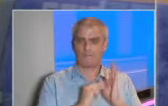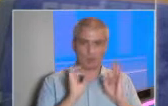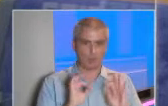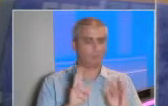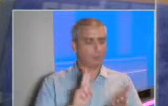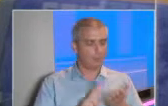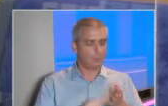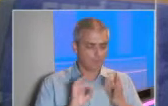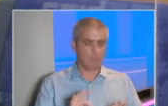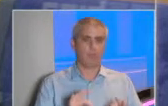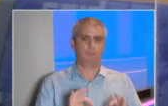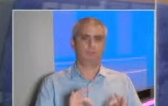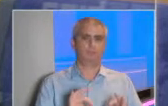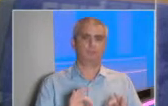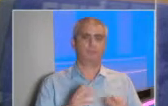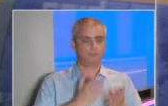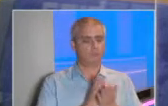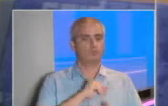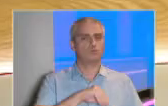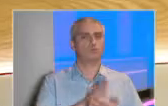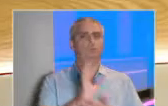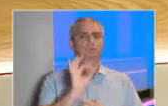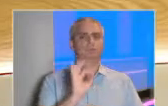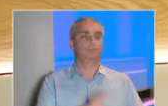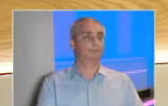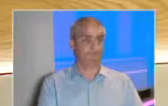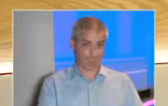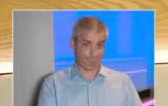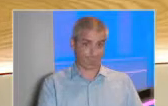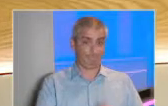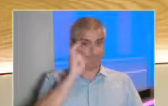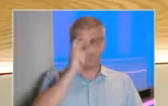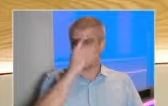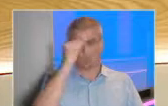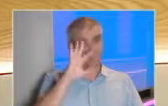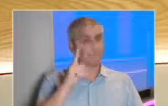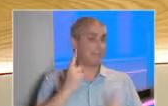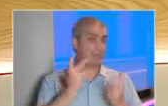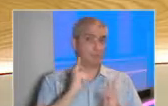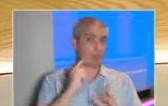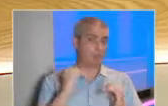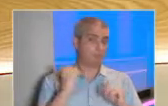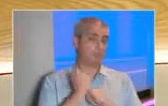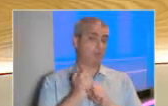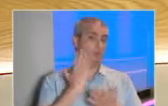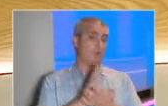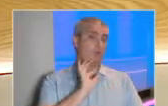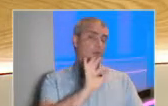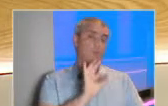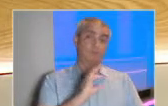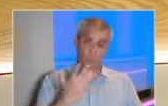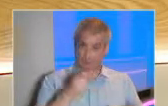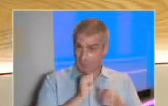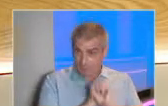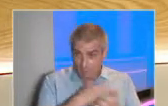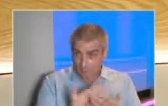זה נכון, זה מוסרי. גנץ לא הודיע מה יקרה אם לא יעמדו באולטימטום הזה. האם